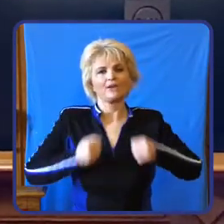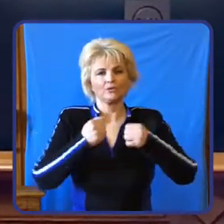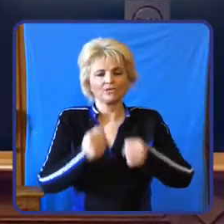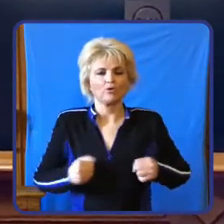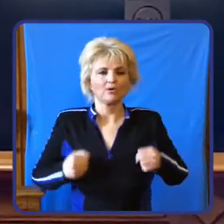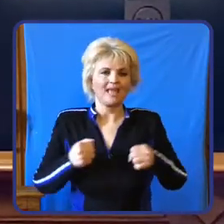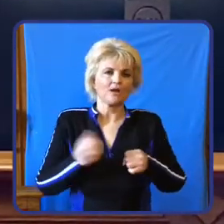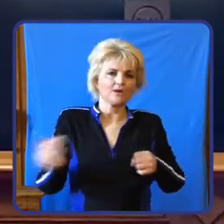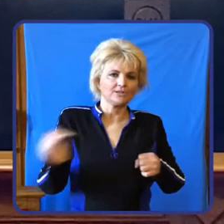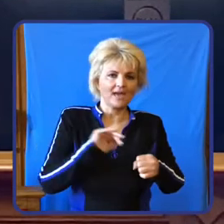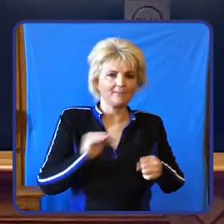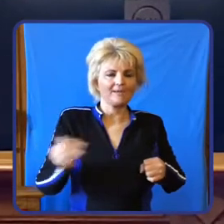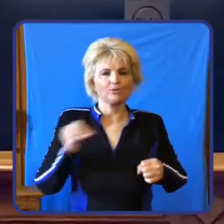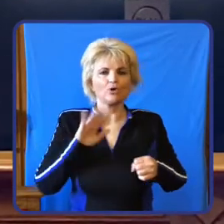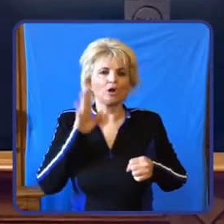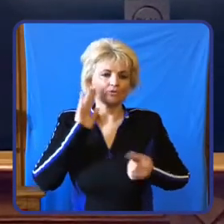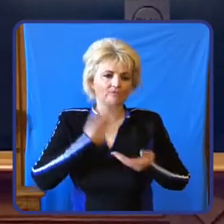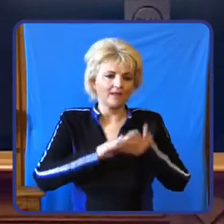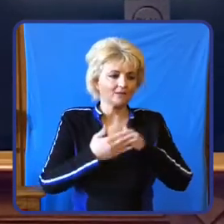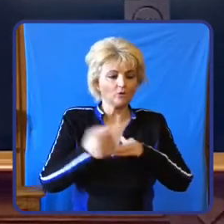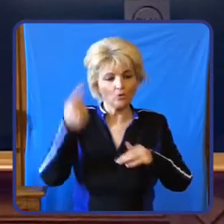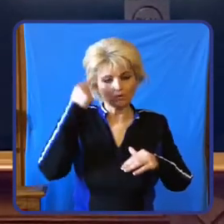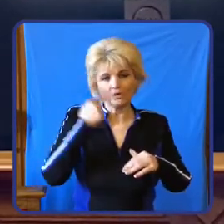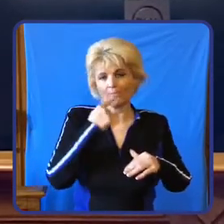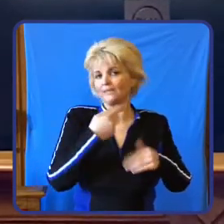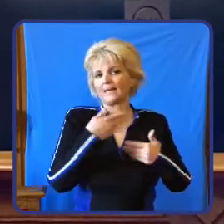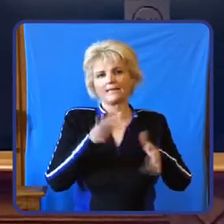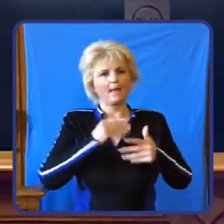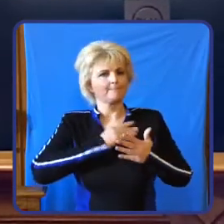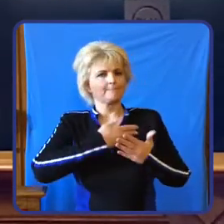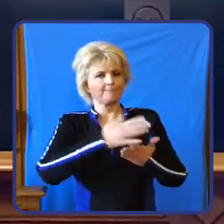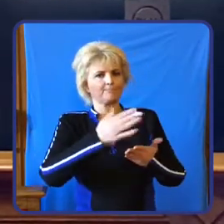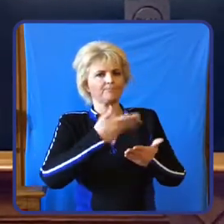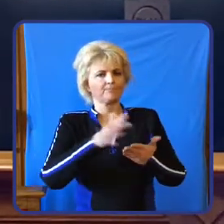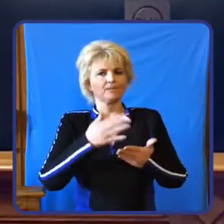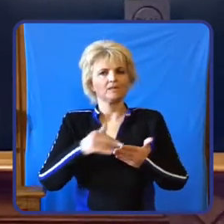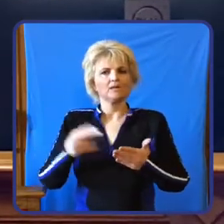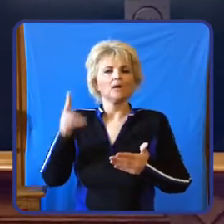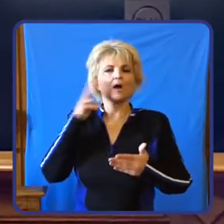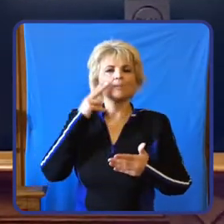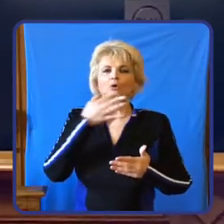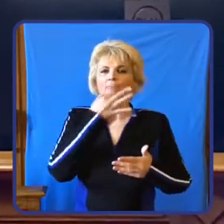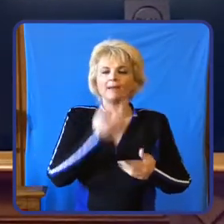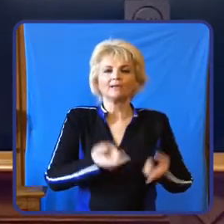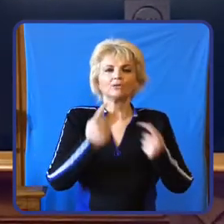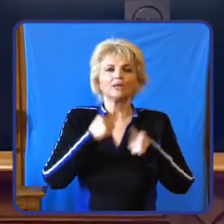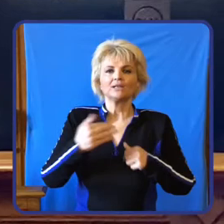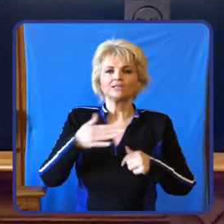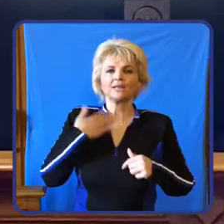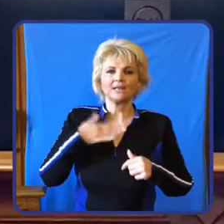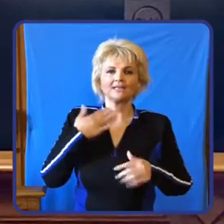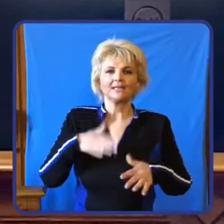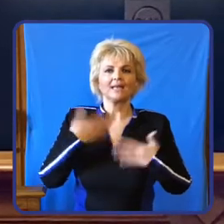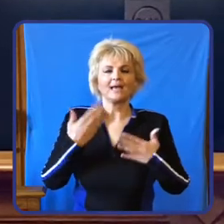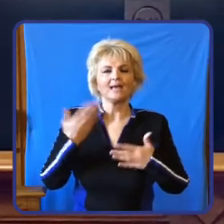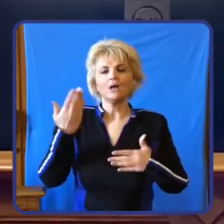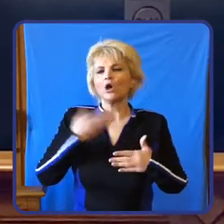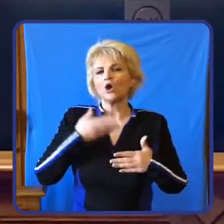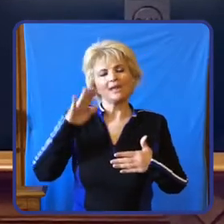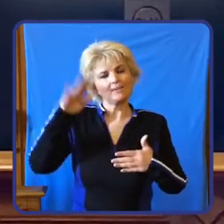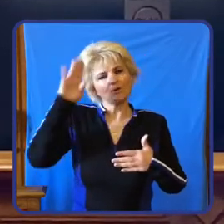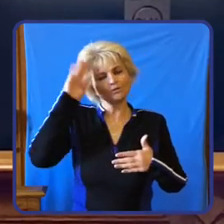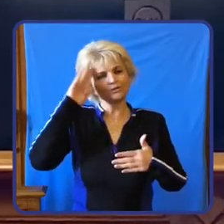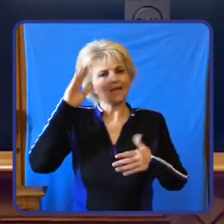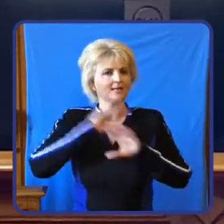az édesanyjukat, meg a feleségüket, akkor ők nagyon okosan azt mondták, hogy nem. Amikor megkérdezték tőlük, hogy szeretnék-e azt, hogy a nem is katonának